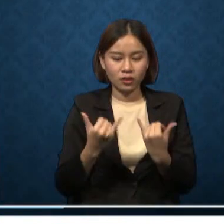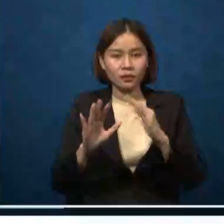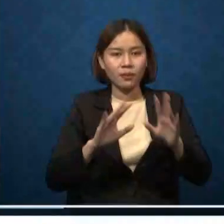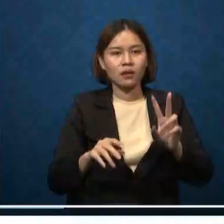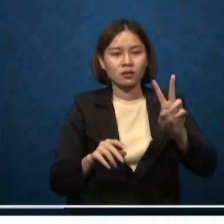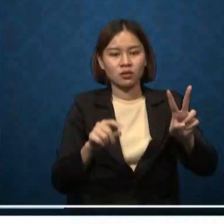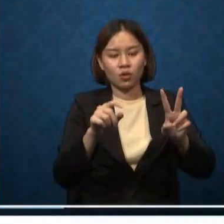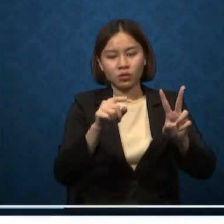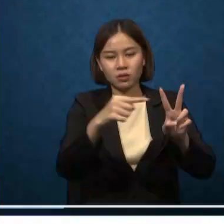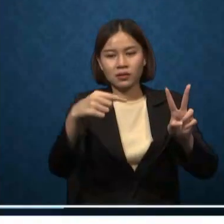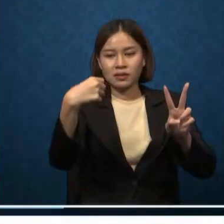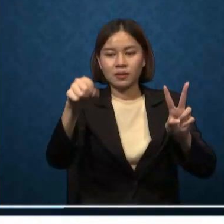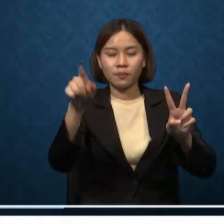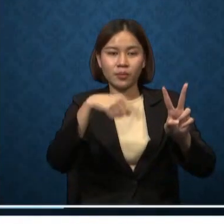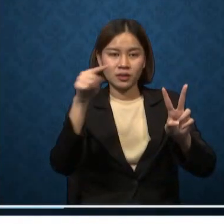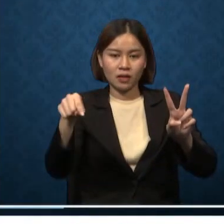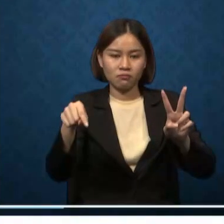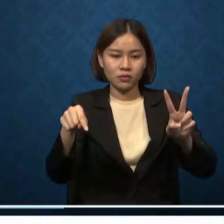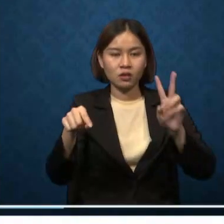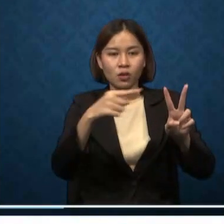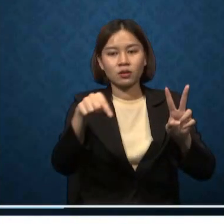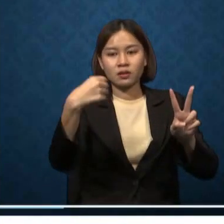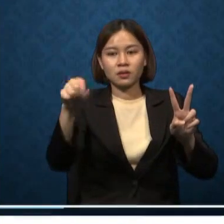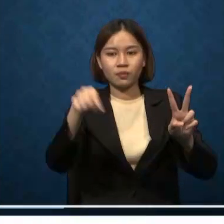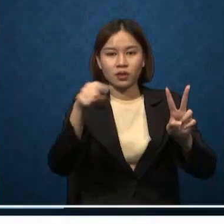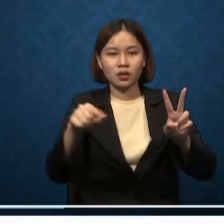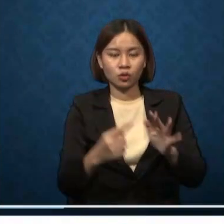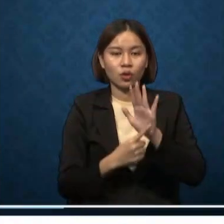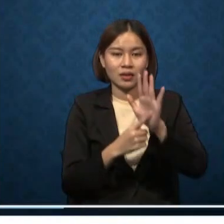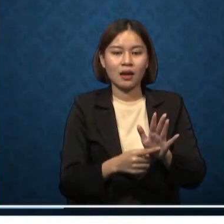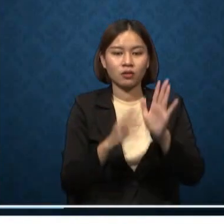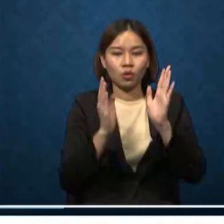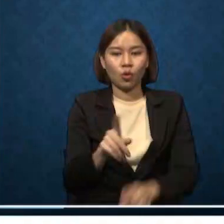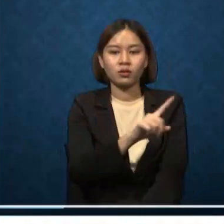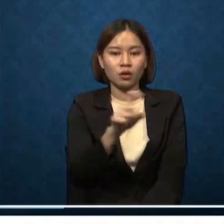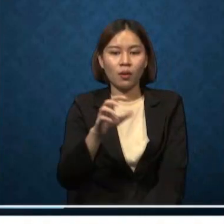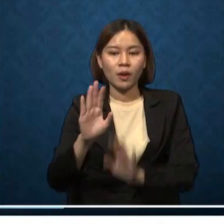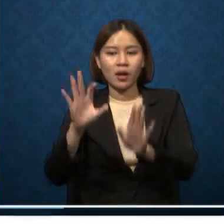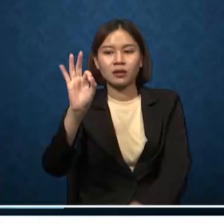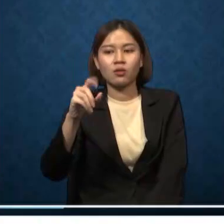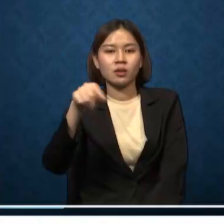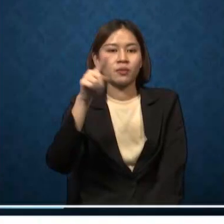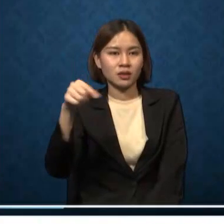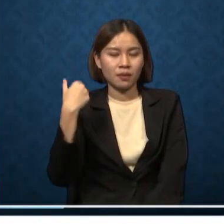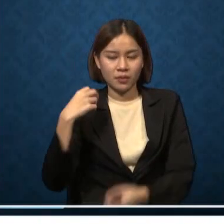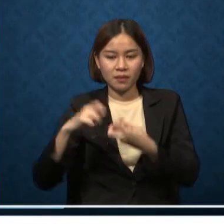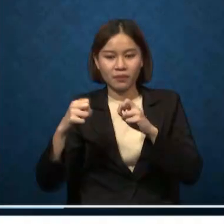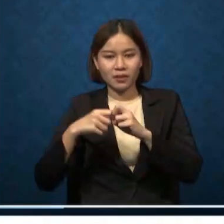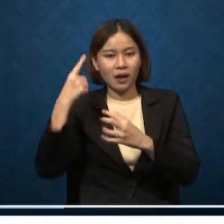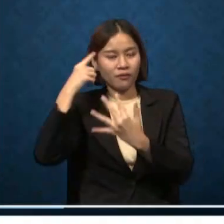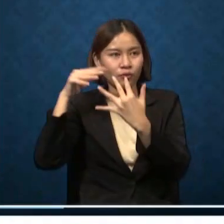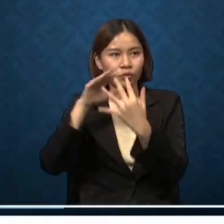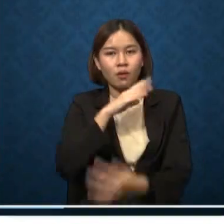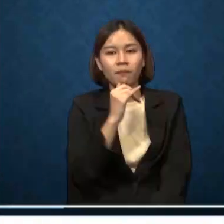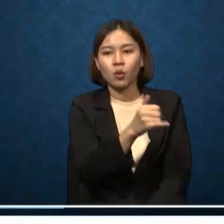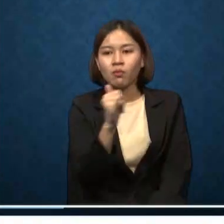2-10เซึ่งใน 2 -10%เนี่ยอย่าง 100คนหรือ 10คนเป็นเนี่ยก็ประมาณ 90%จะมีปัญหาสุขภาพจิตเช่นเดินไป